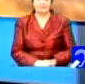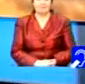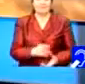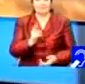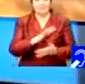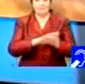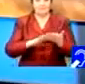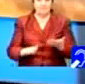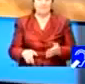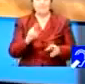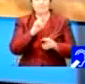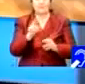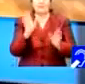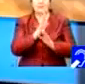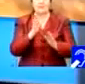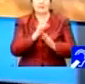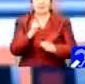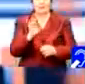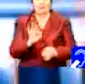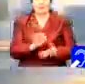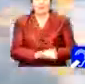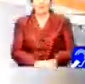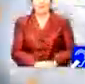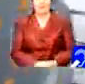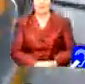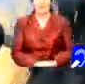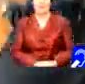În continuare vom urmări rubrica Meteo.